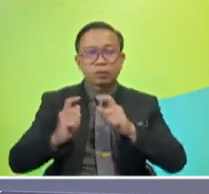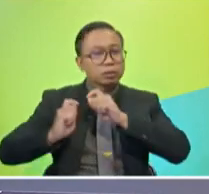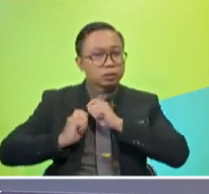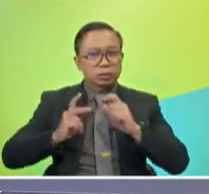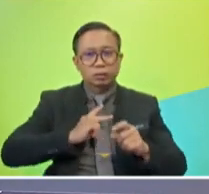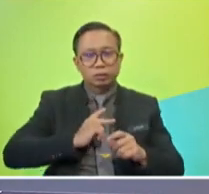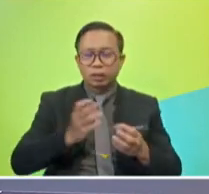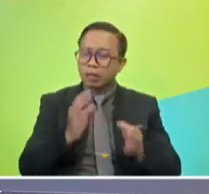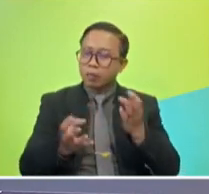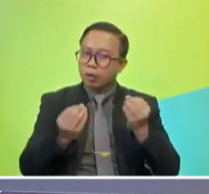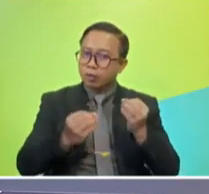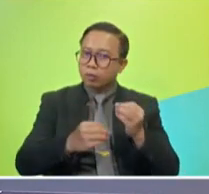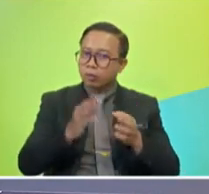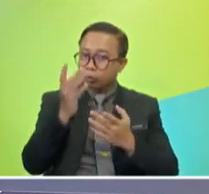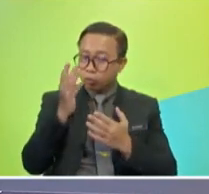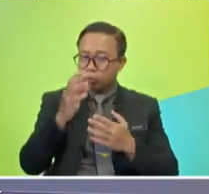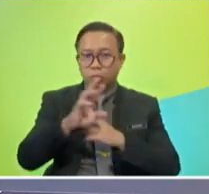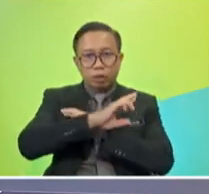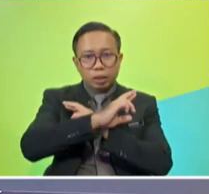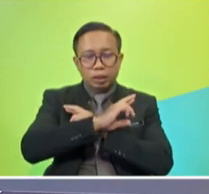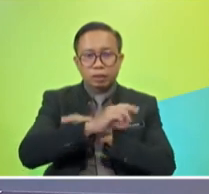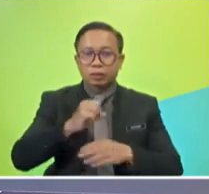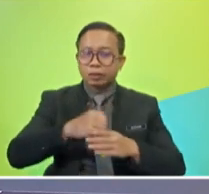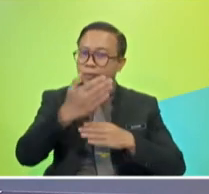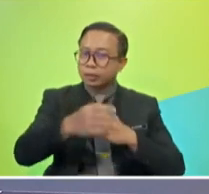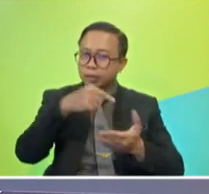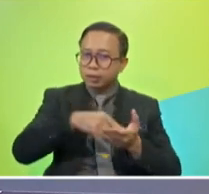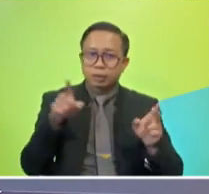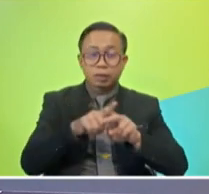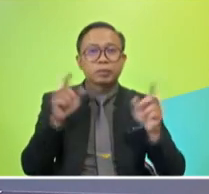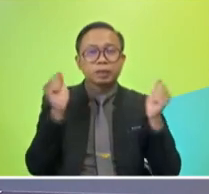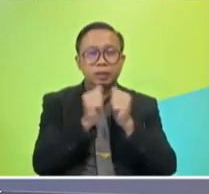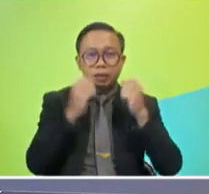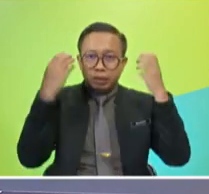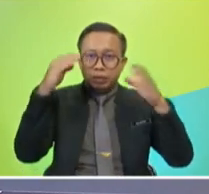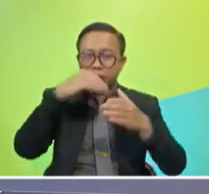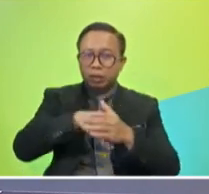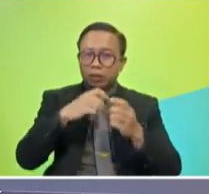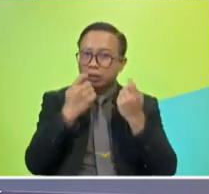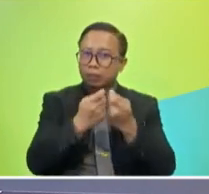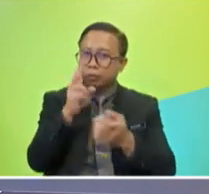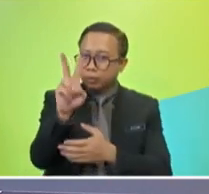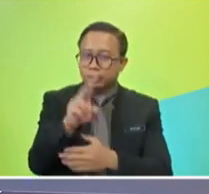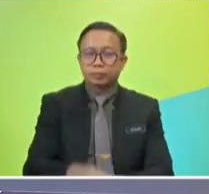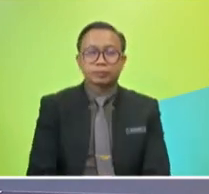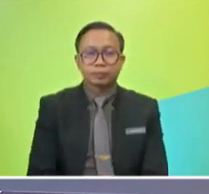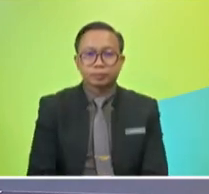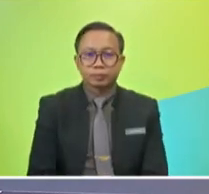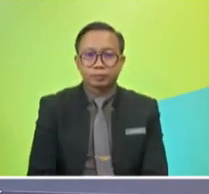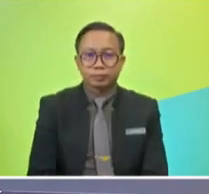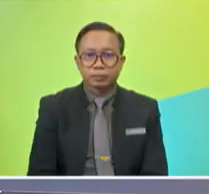lebih lagi selepas ini kita akan bersama dengan Cikgu dalam surat tahap 2